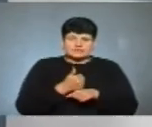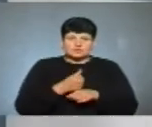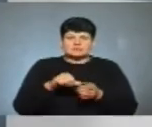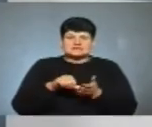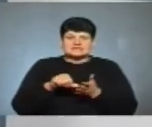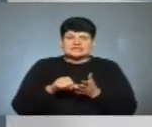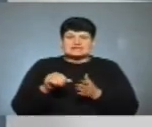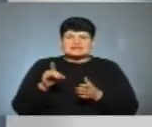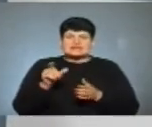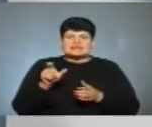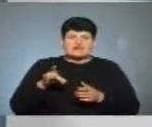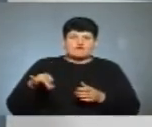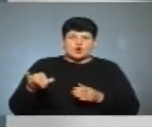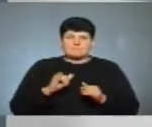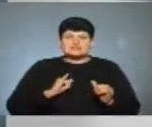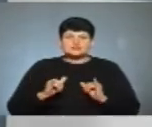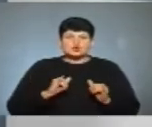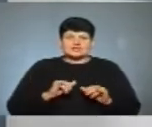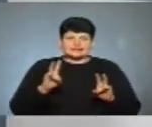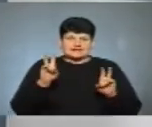представники Європейської солідарності. З